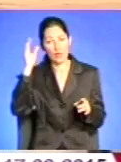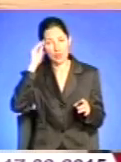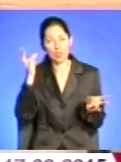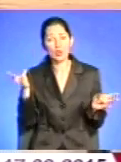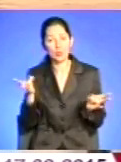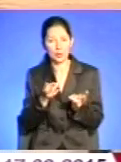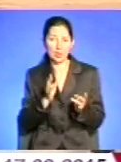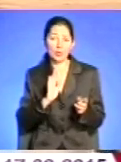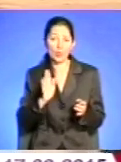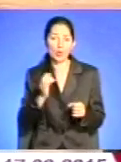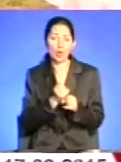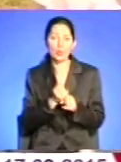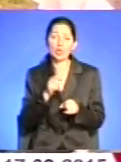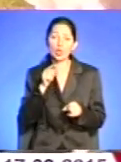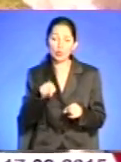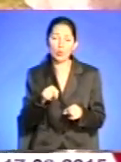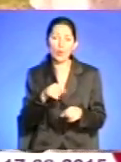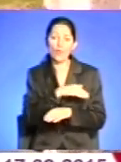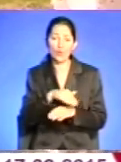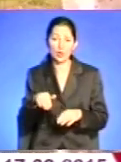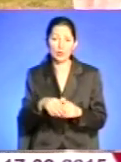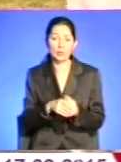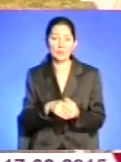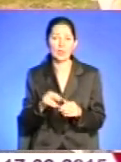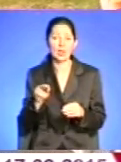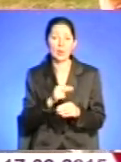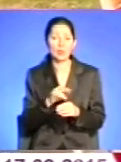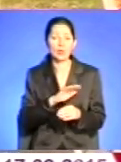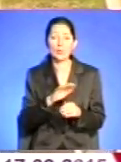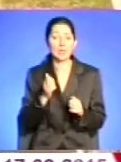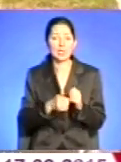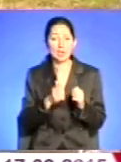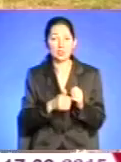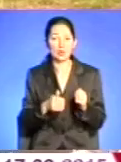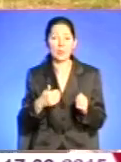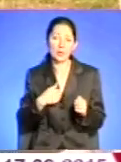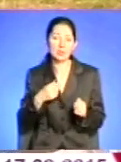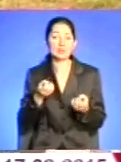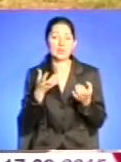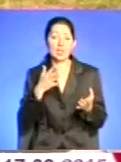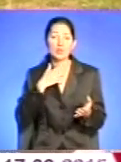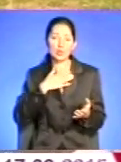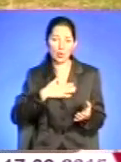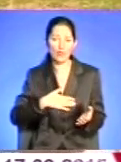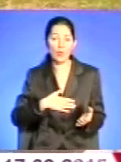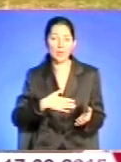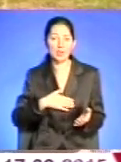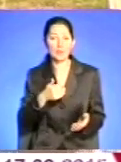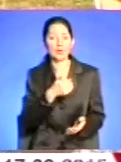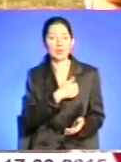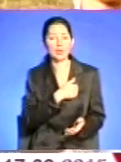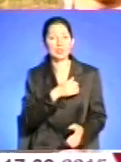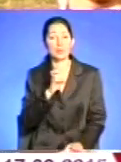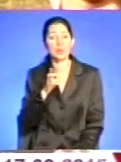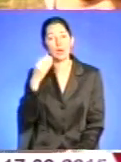робити саме цю вулицю. Ремонтують не часто. Ми, звичайно, задоволені, але хотіло б все